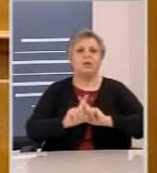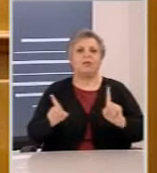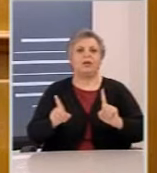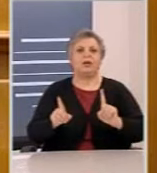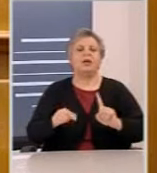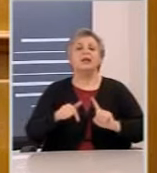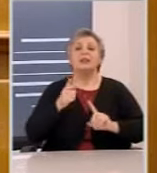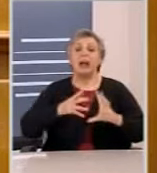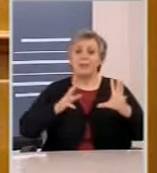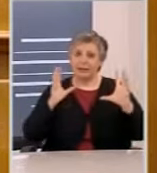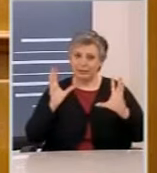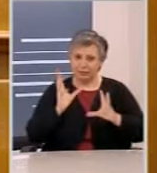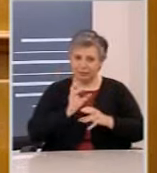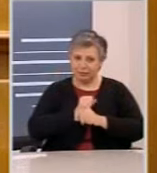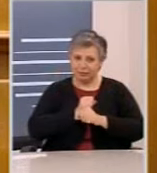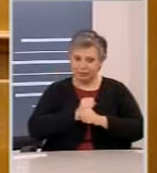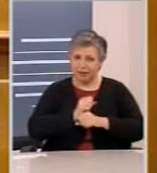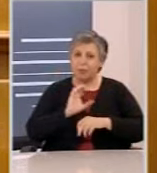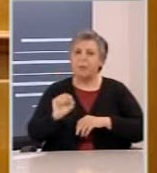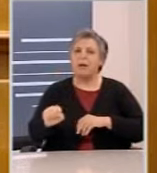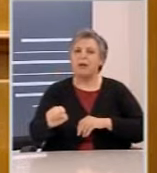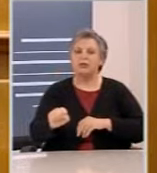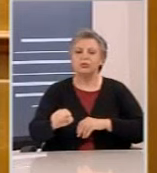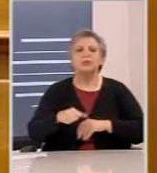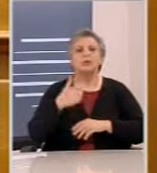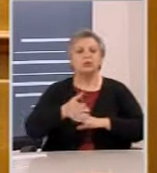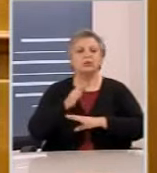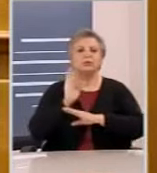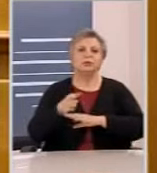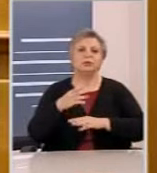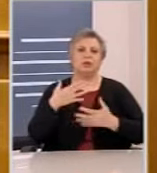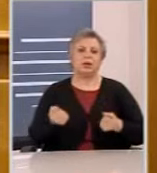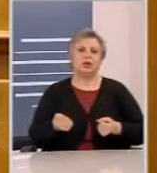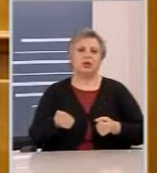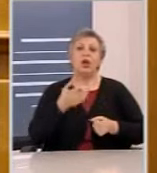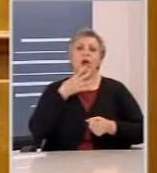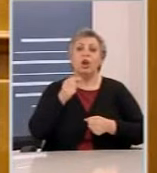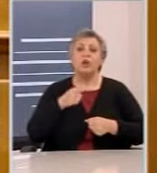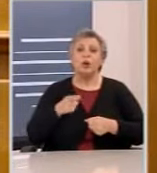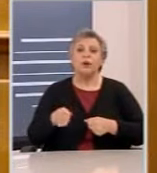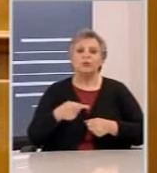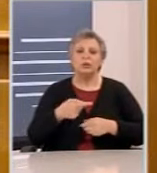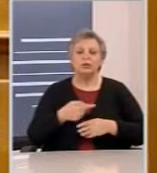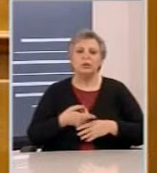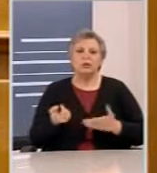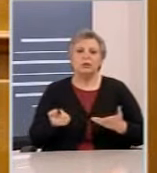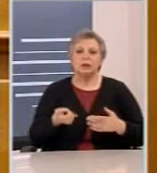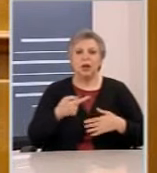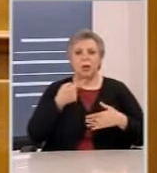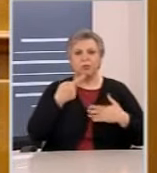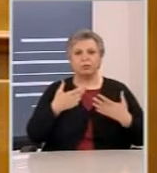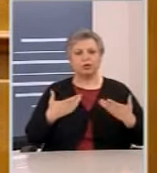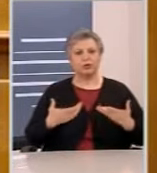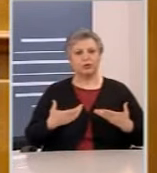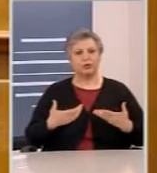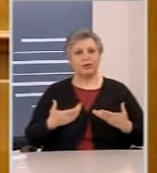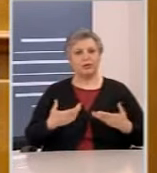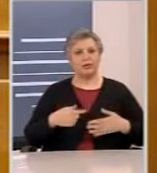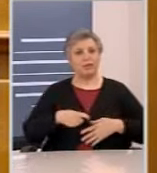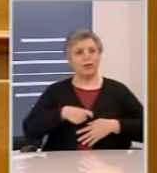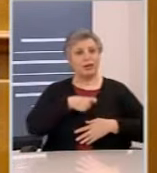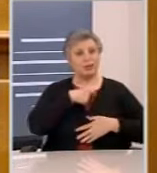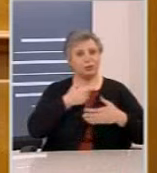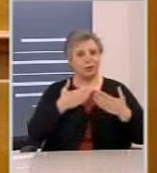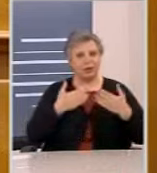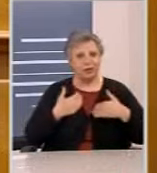δραστικά αυτό το φαινόμενο, το οποίο προσβάλλει και την αξιοπρέπεια του δημόσιου συστήματος υγείας και την